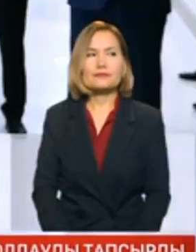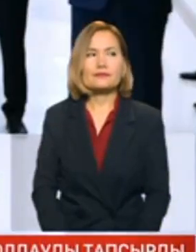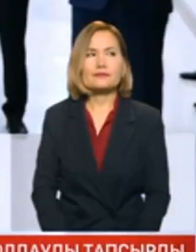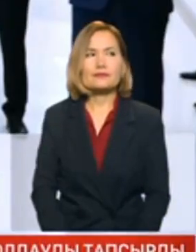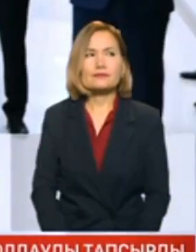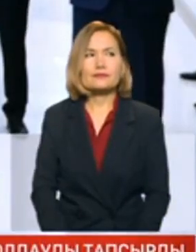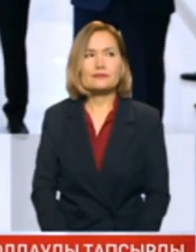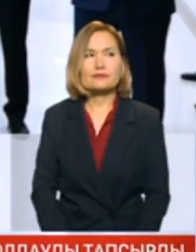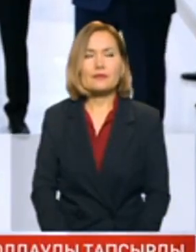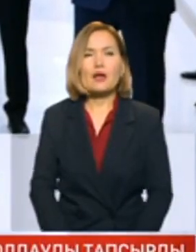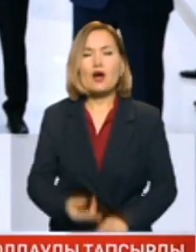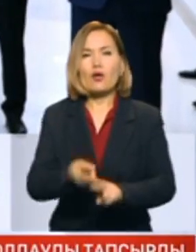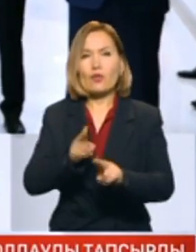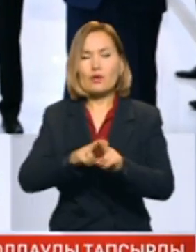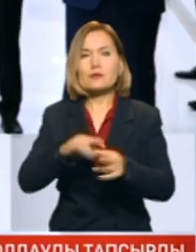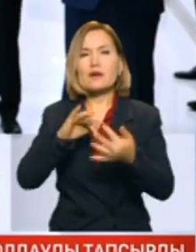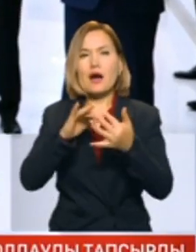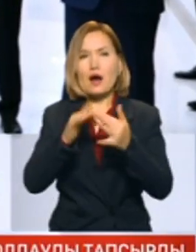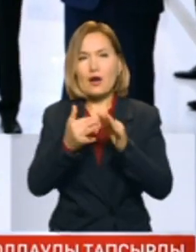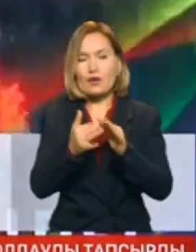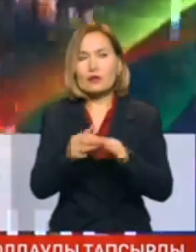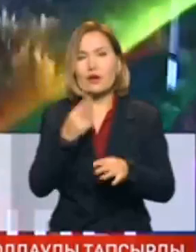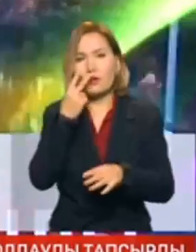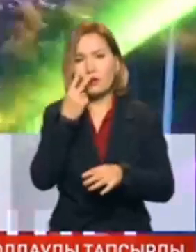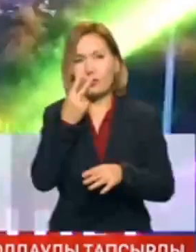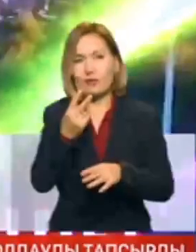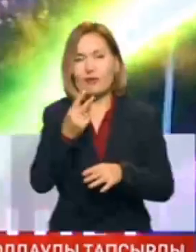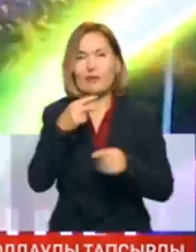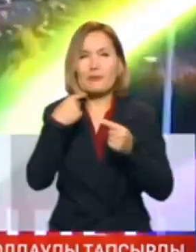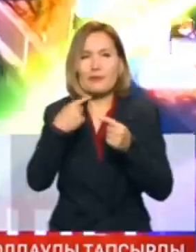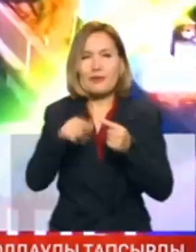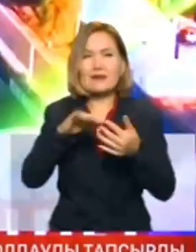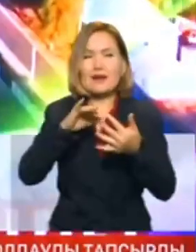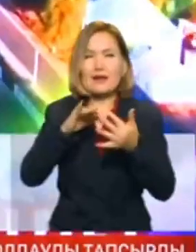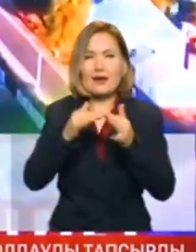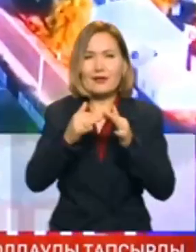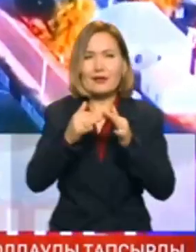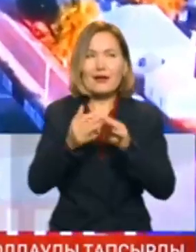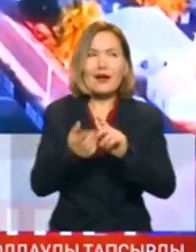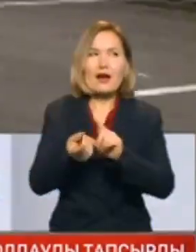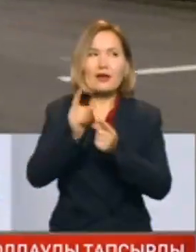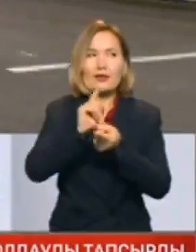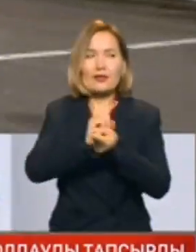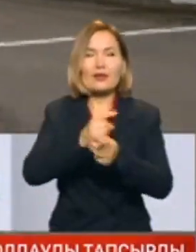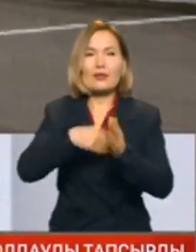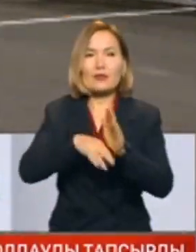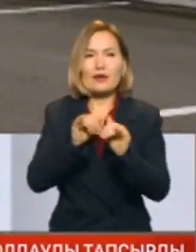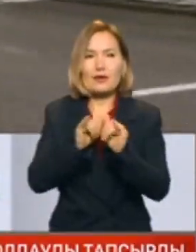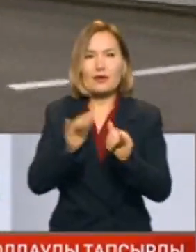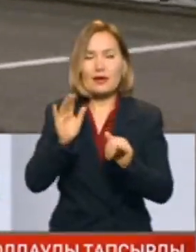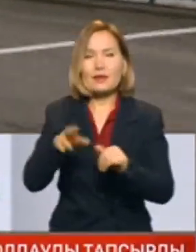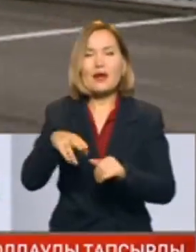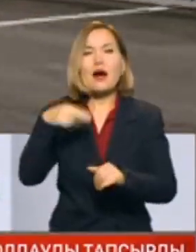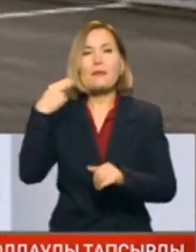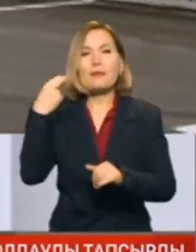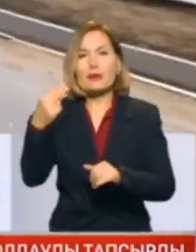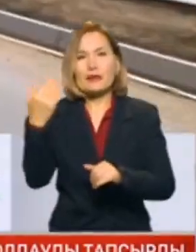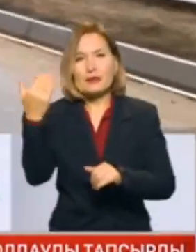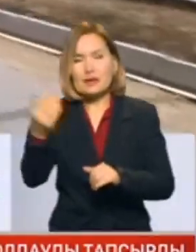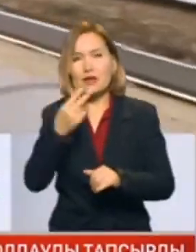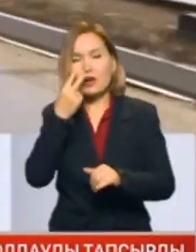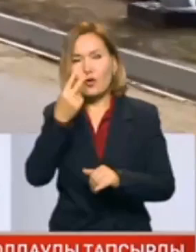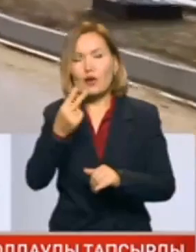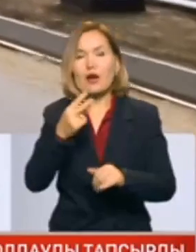Осы ауылды қарап, бізде басқа ауылдарда да осындай үлкен өзгерістер орнатылған 5 сарыға ауылы. Президент ауыл көркіне айналған